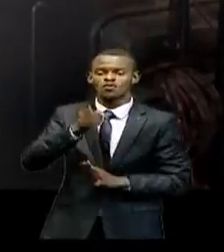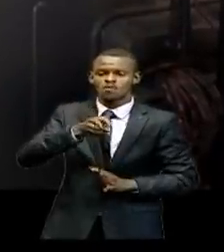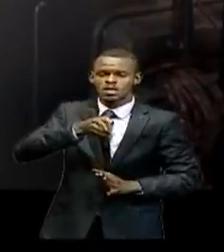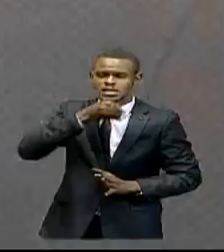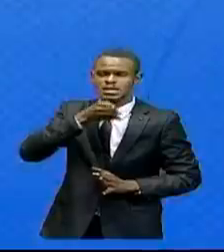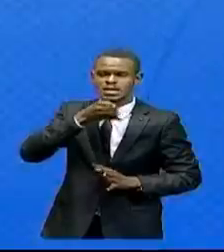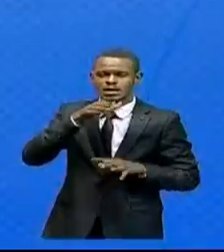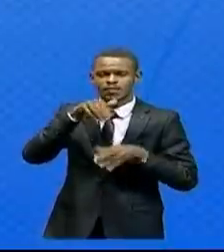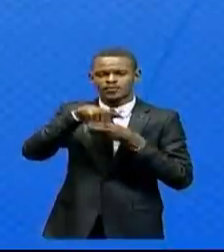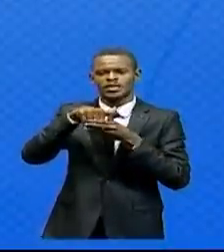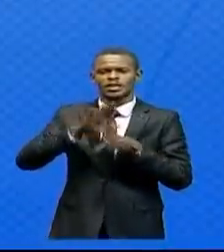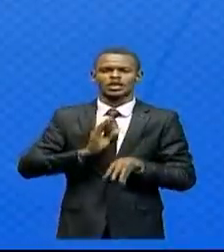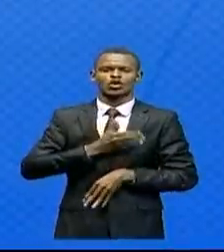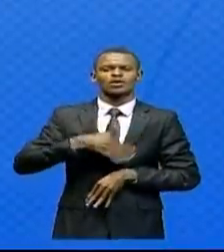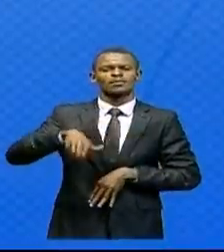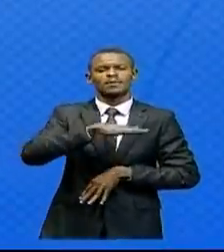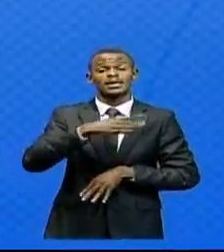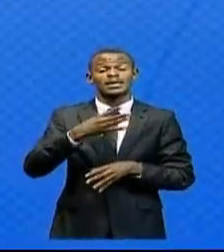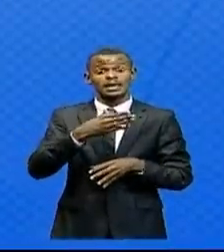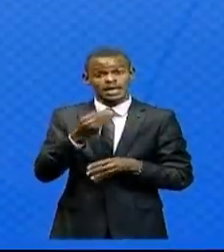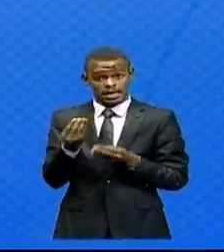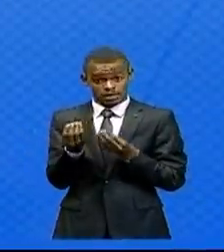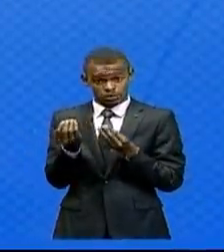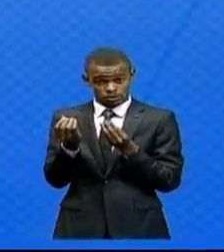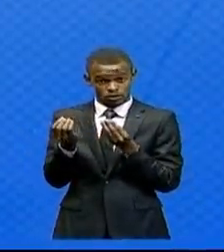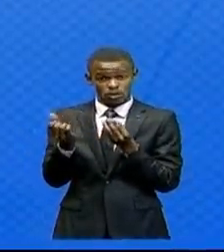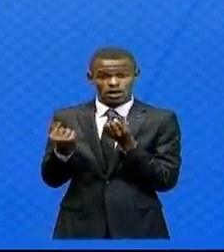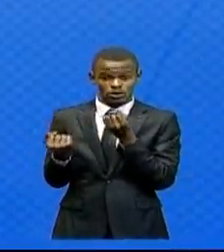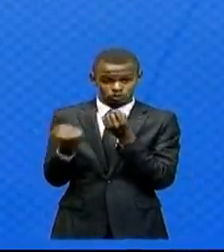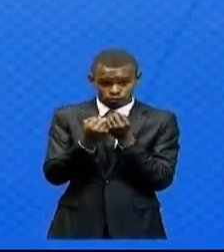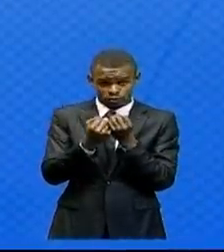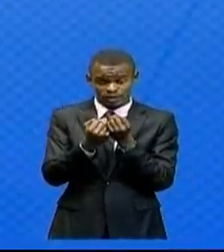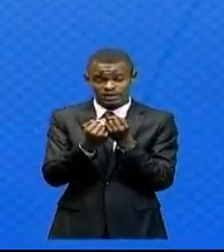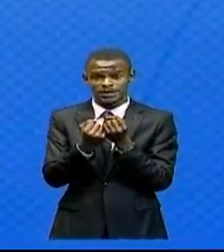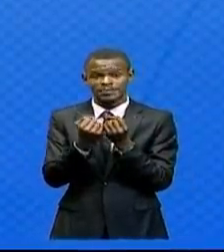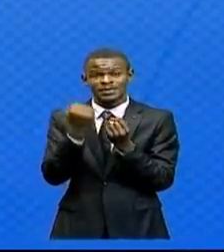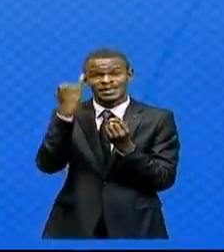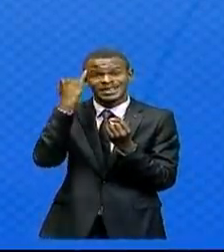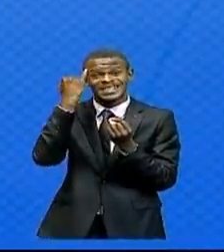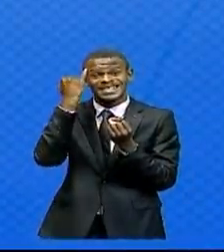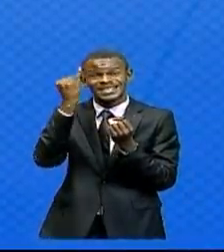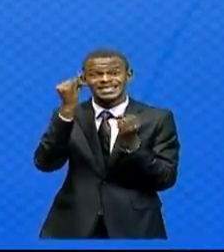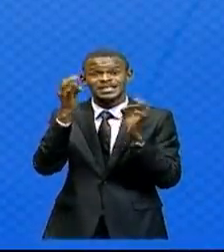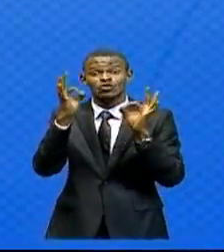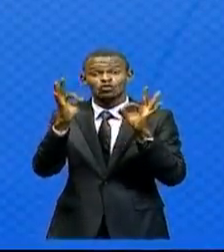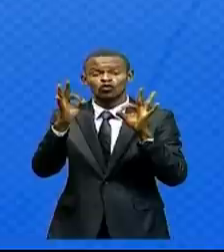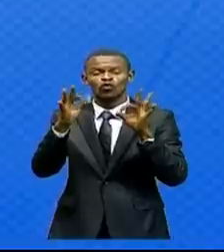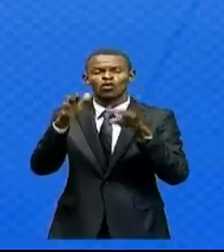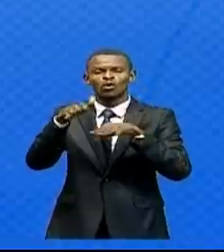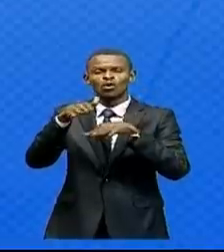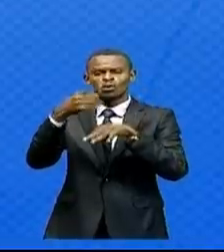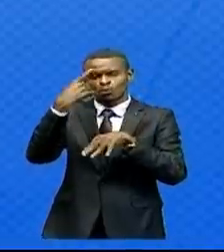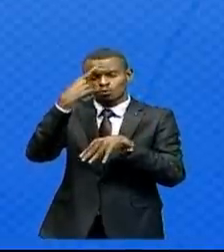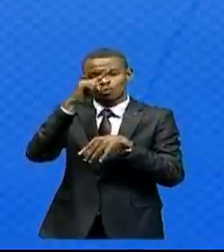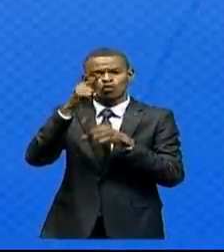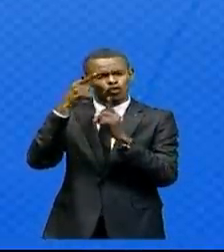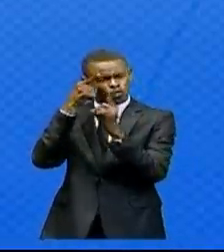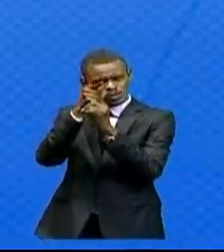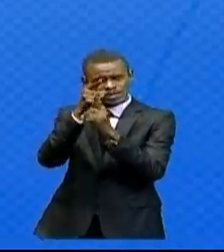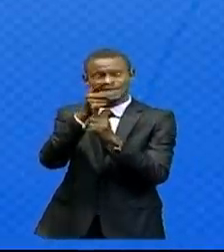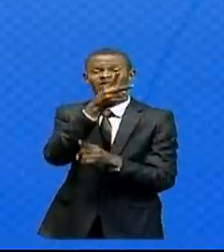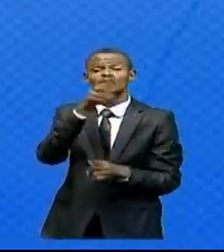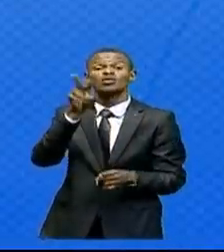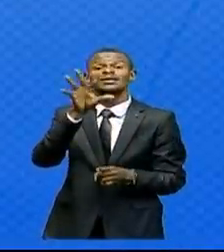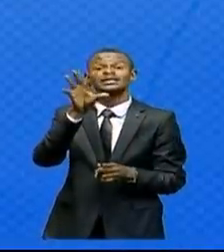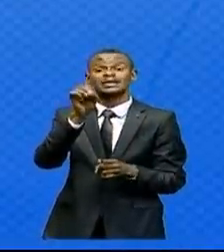la réalisation des aspirations définies dans la vision 2050 tendant à bâtir une société